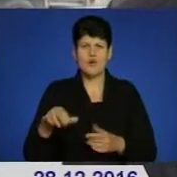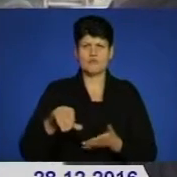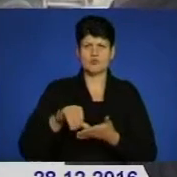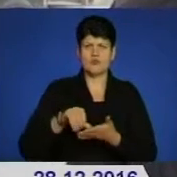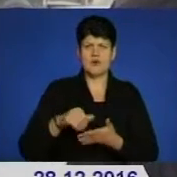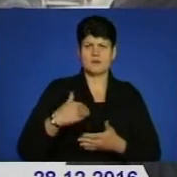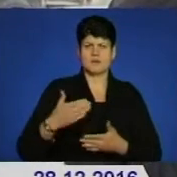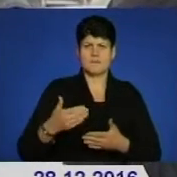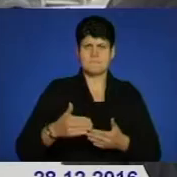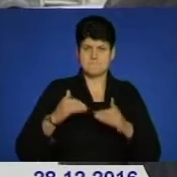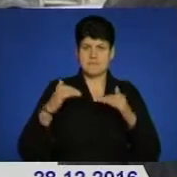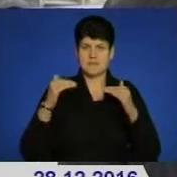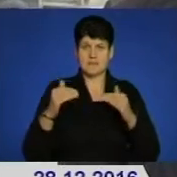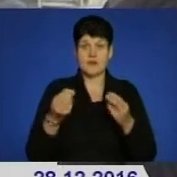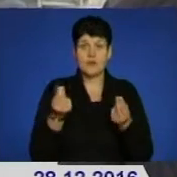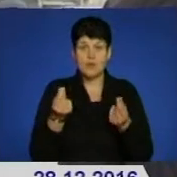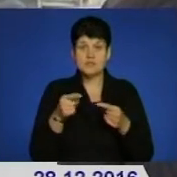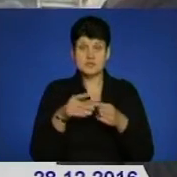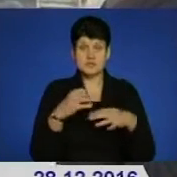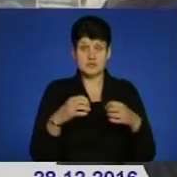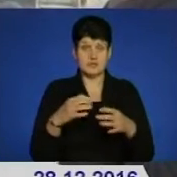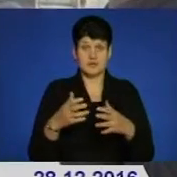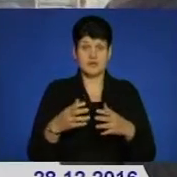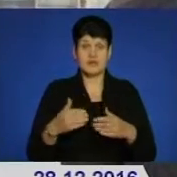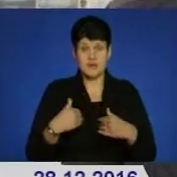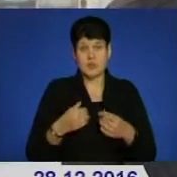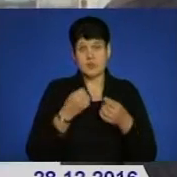акцизу на алкоголь. Але щоб ті гроші не розкрадалися, от і все. Я позитивно відношуся.